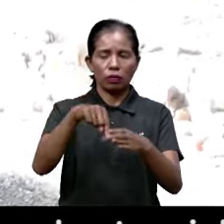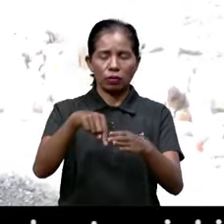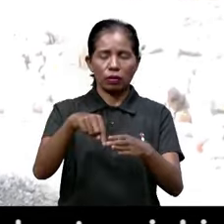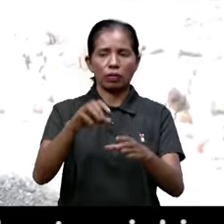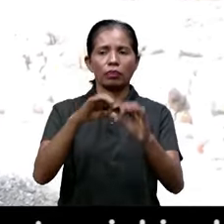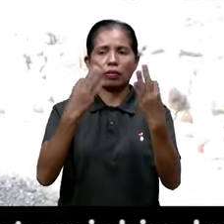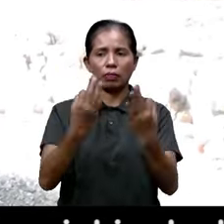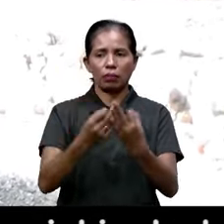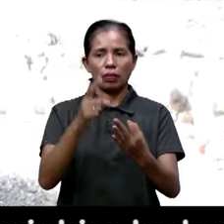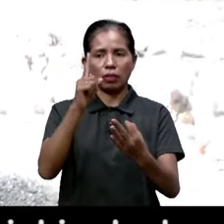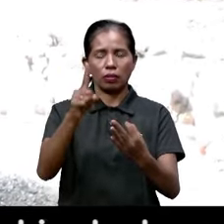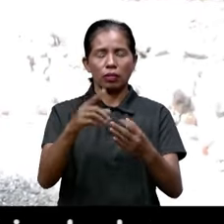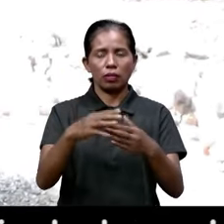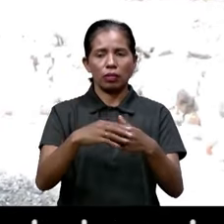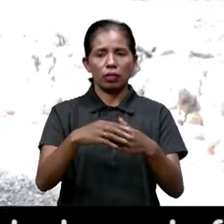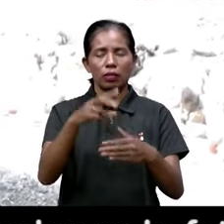kainida